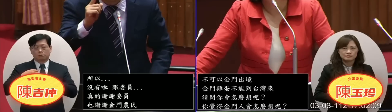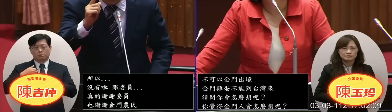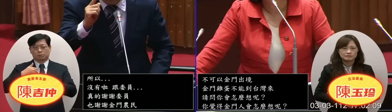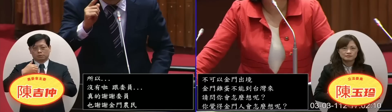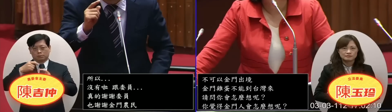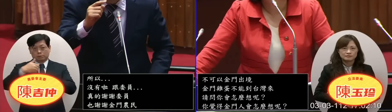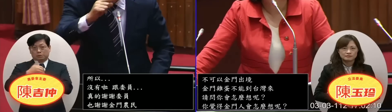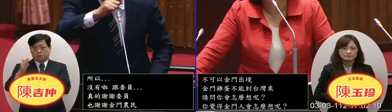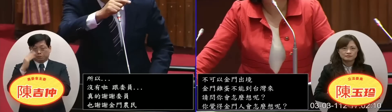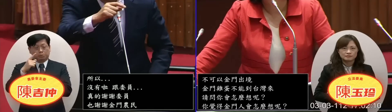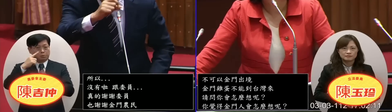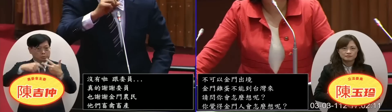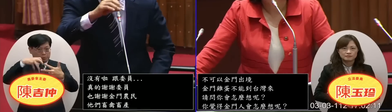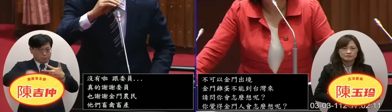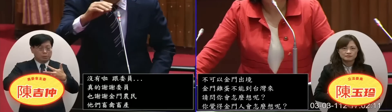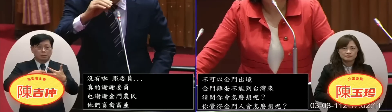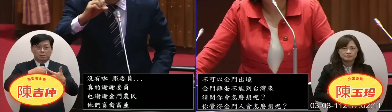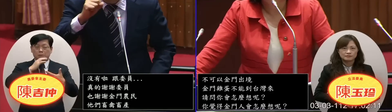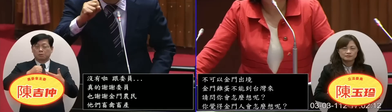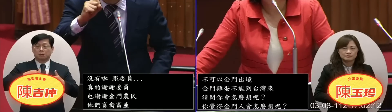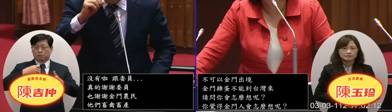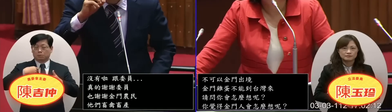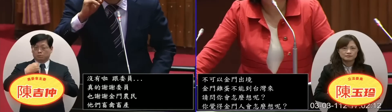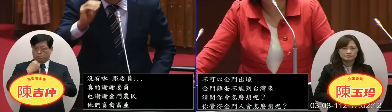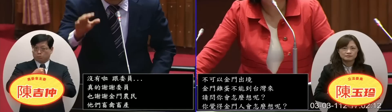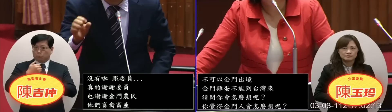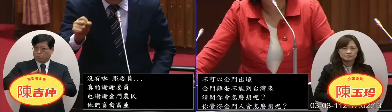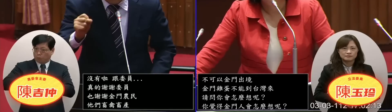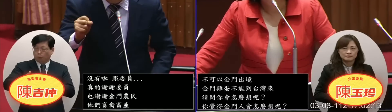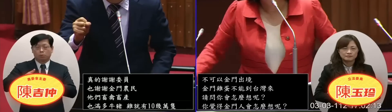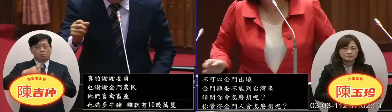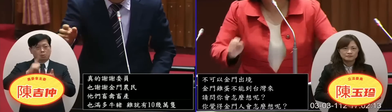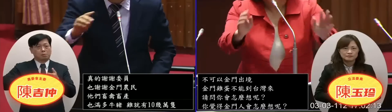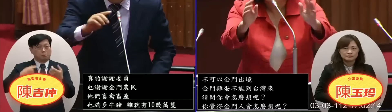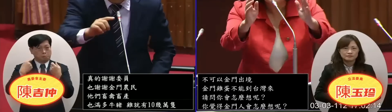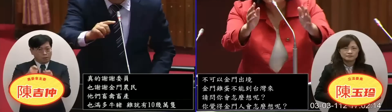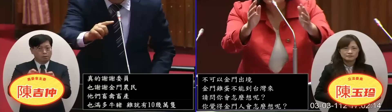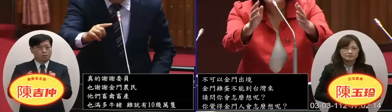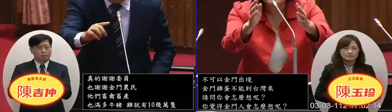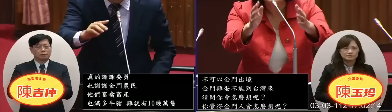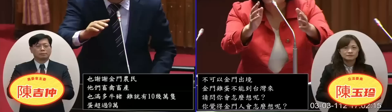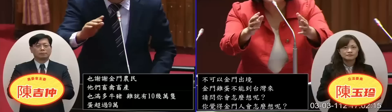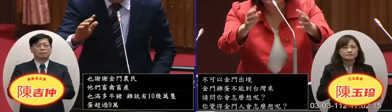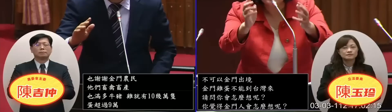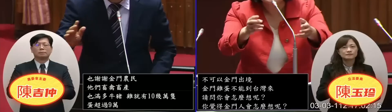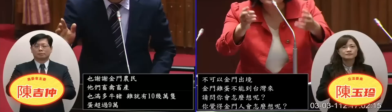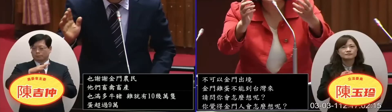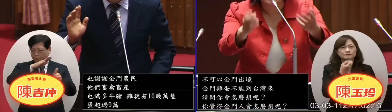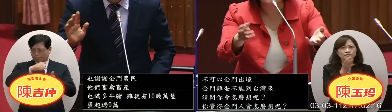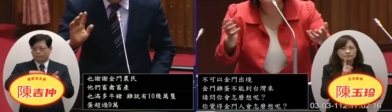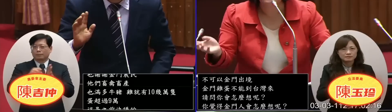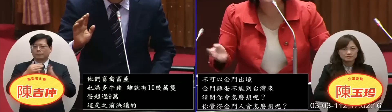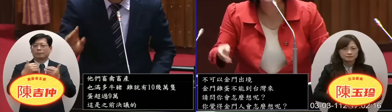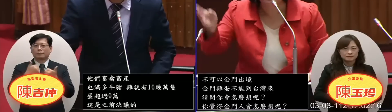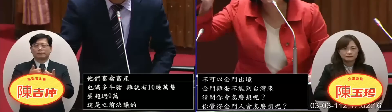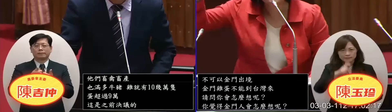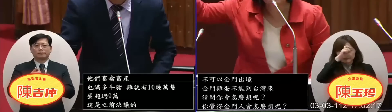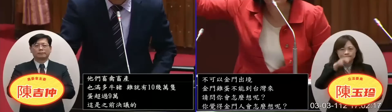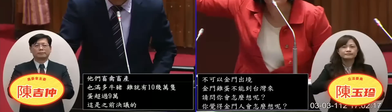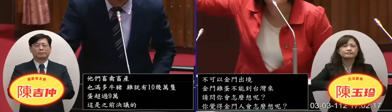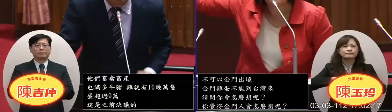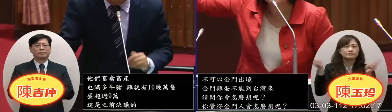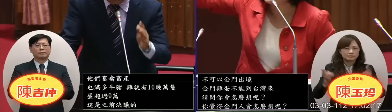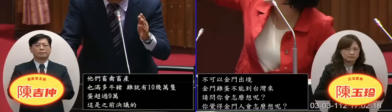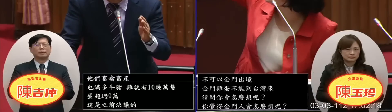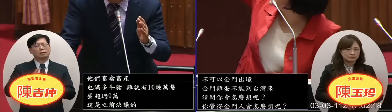县政府一个礼拜以内把要执行的这个程序简化之后，我们 开专家会议。我所谓的简化就是开放，尤其